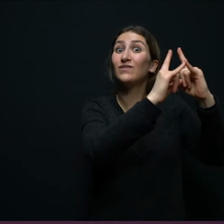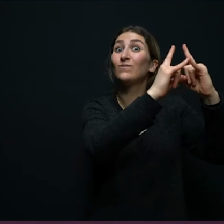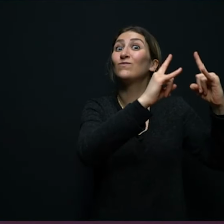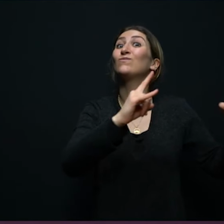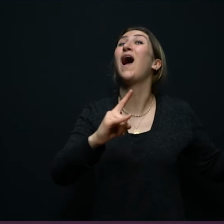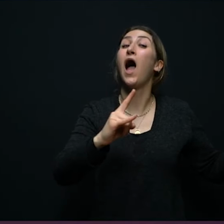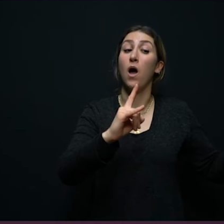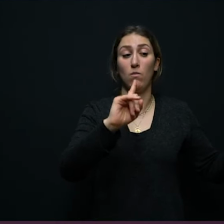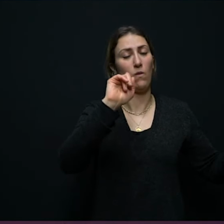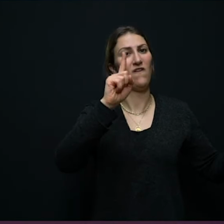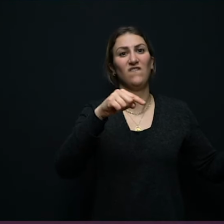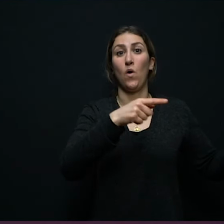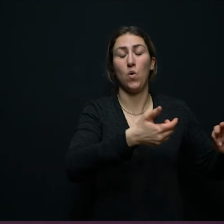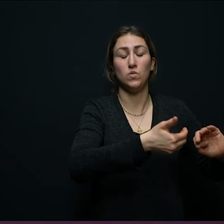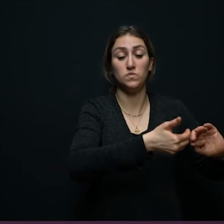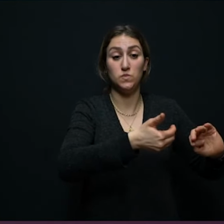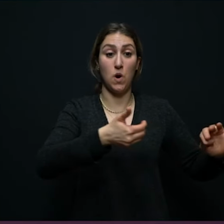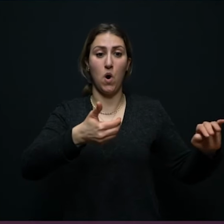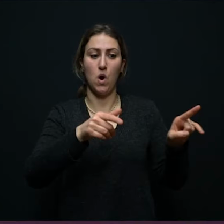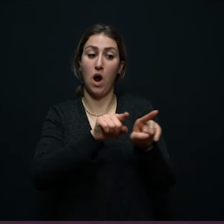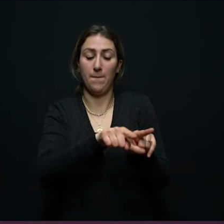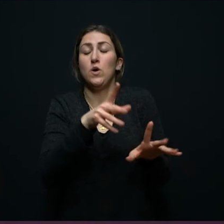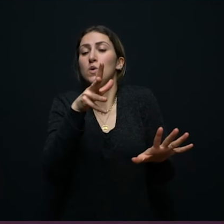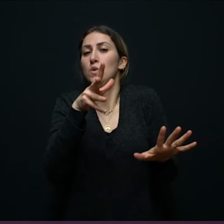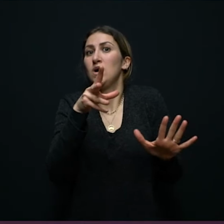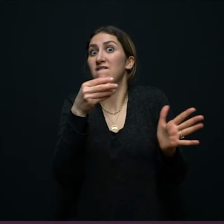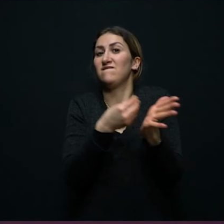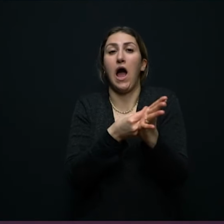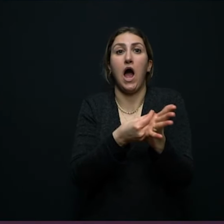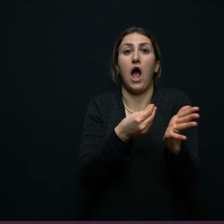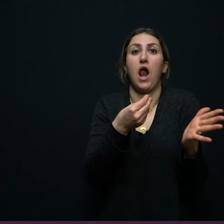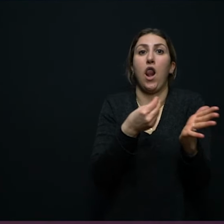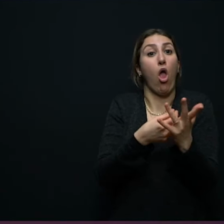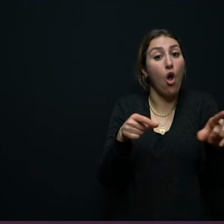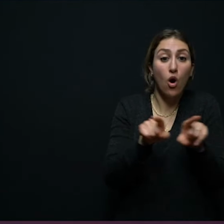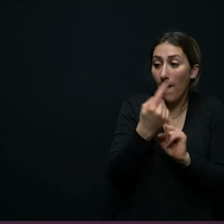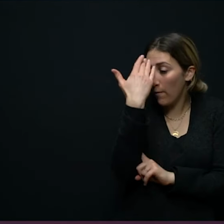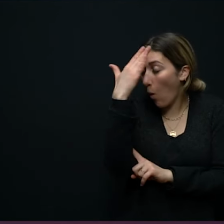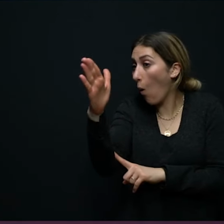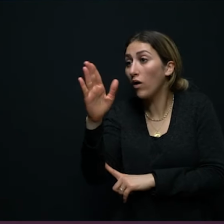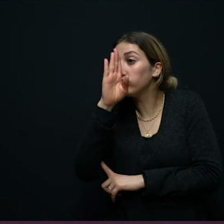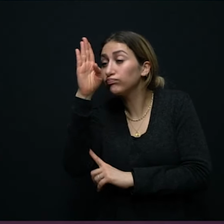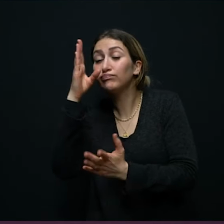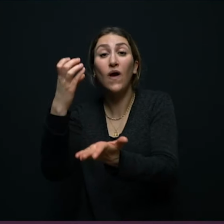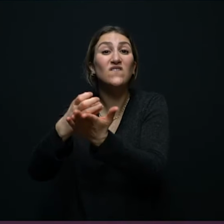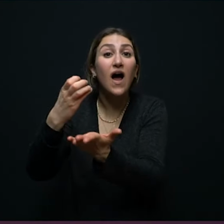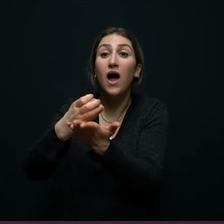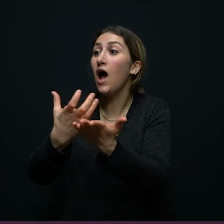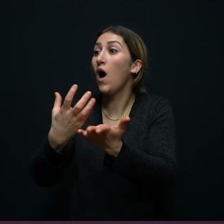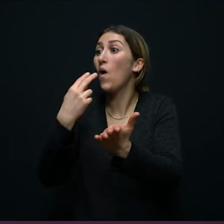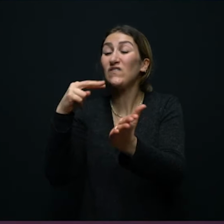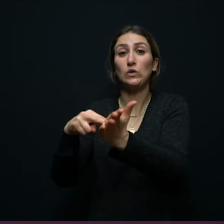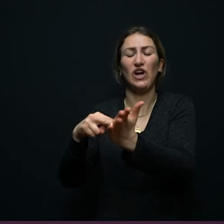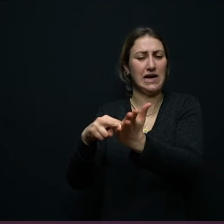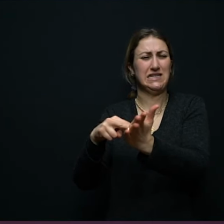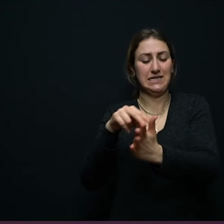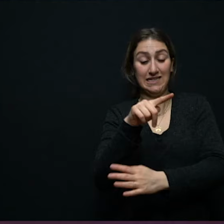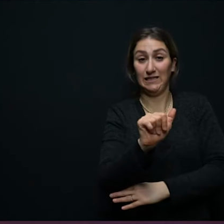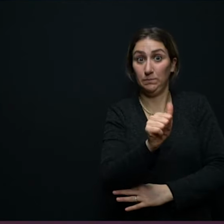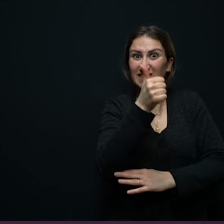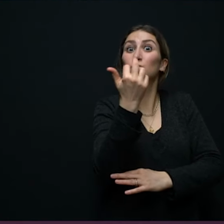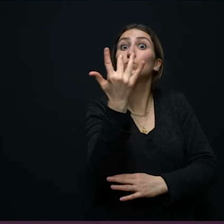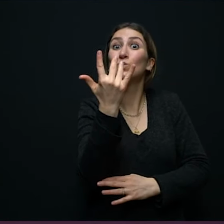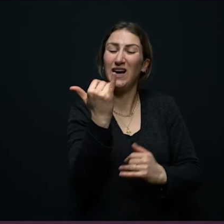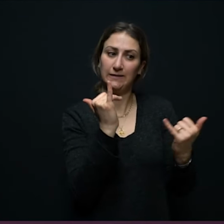quelle fourchette et n'importe quel gobelet dieu mais à part aussi des lieux lorsque moïse se tient sur